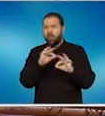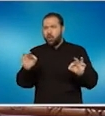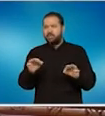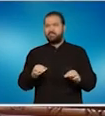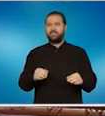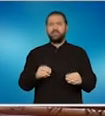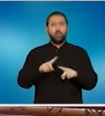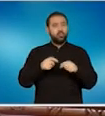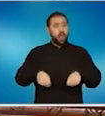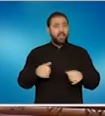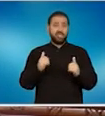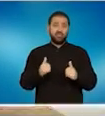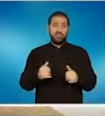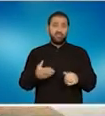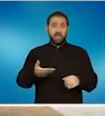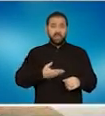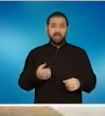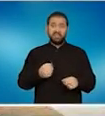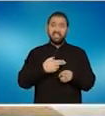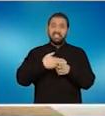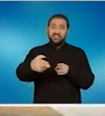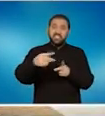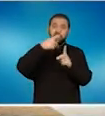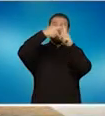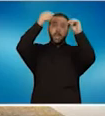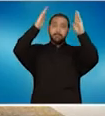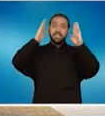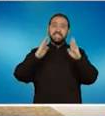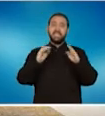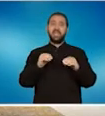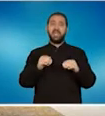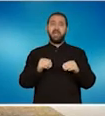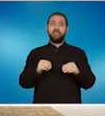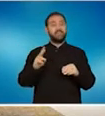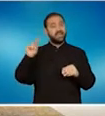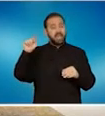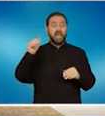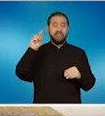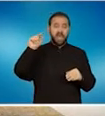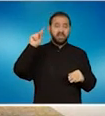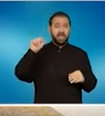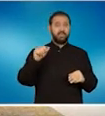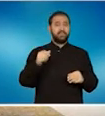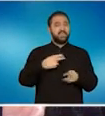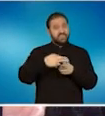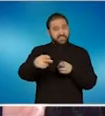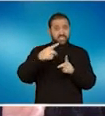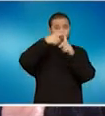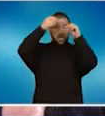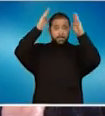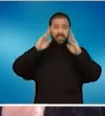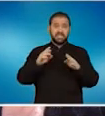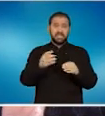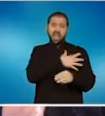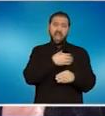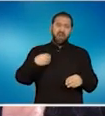6 ani, Părintele sfințește și o biserică. Sfințește și biserica acolo și... Adică o aduce nu la... Nu e doar vorba starea de sfințire. La vremea aceea